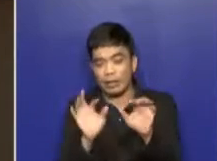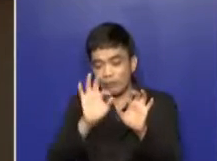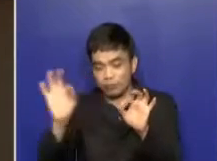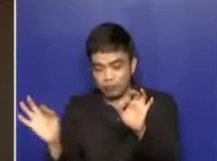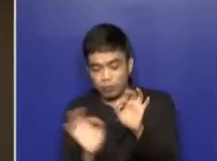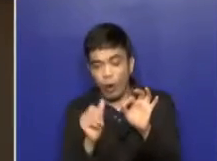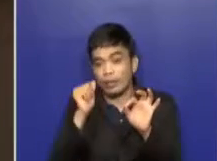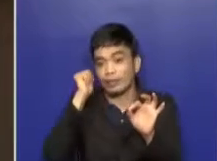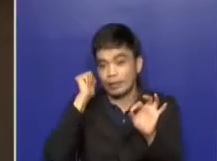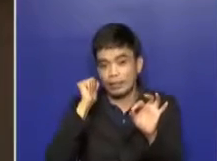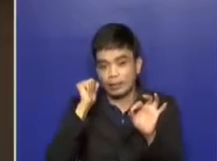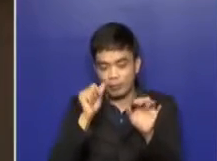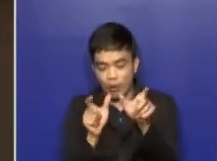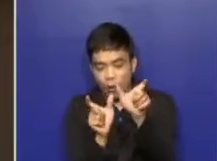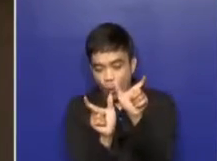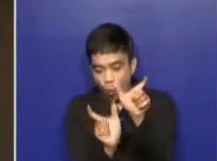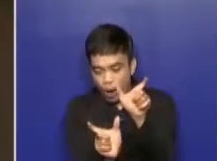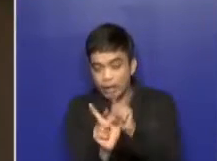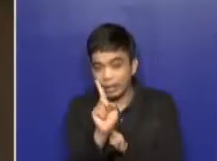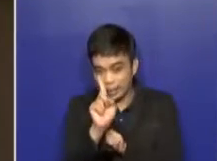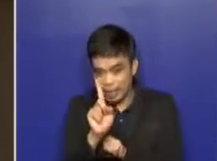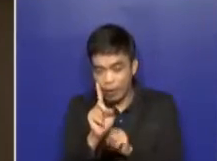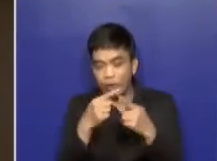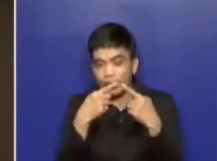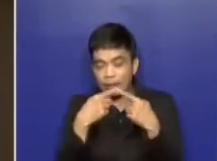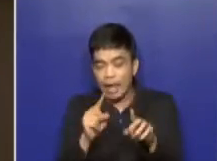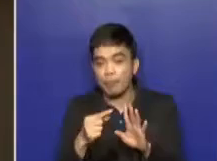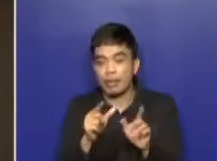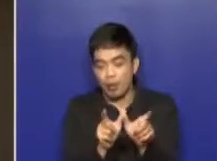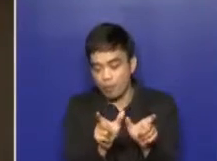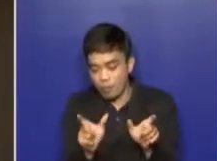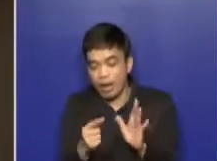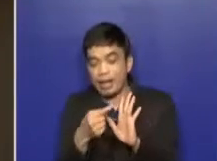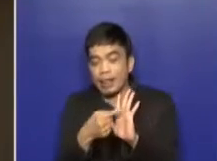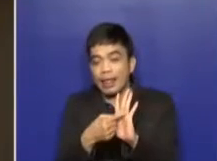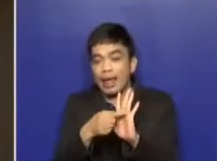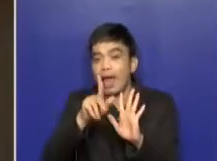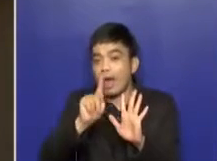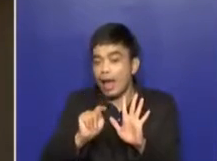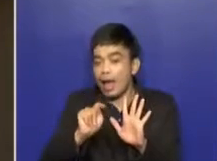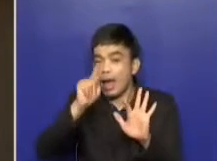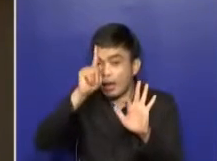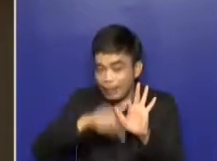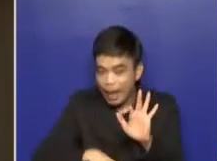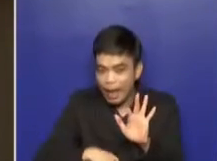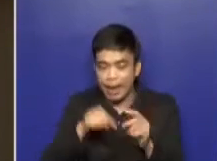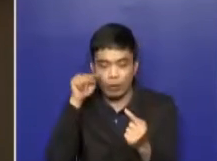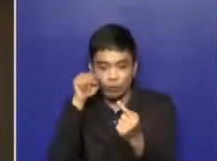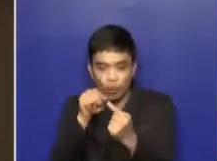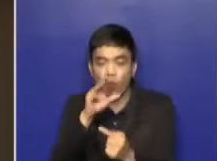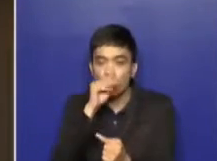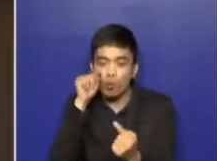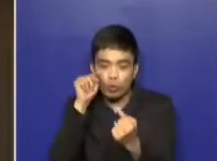เนี่ยเราเขียนในวรรคเดียวแล้วมีคำว่าเว้นแต่นะครับเราพูดเฉพาะกรณีศาลปกครองและศาลอื่นเท่